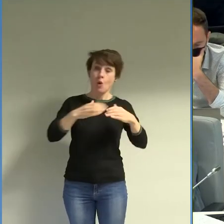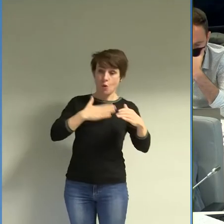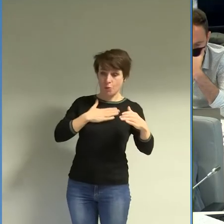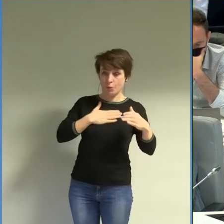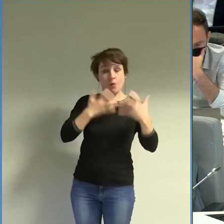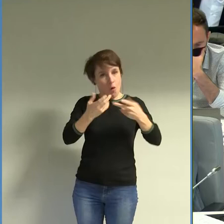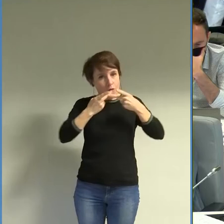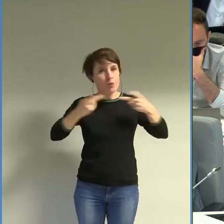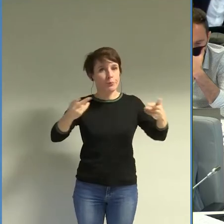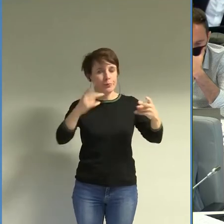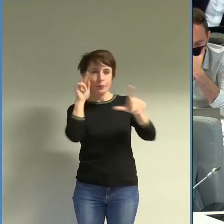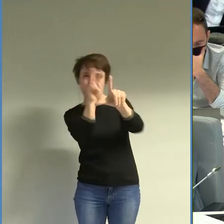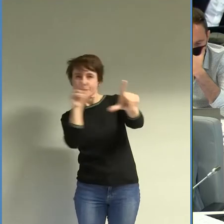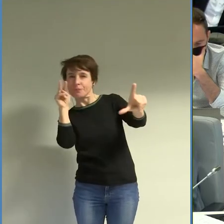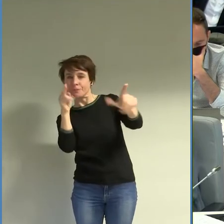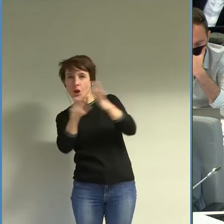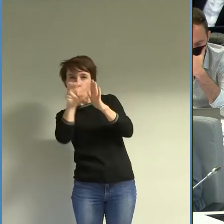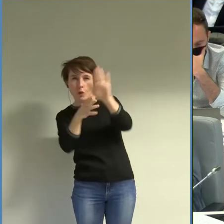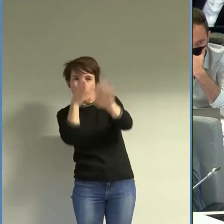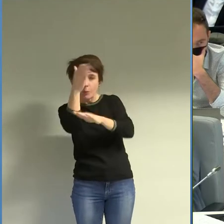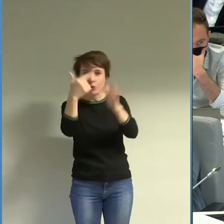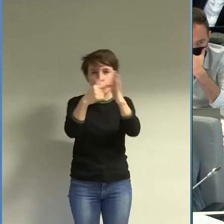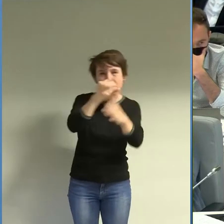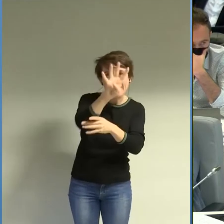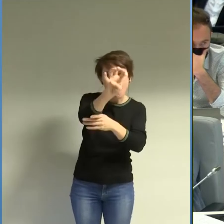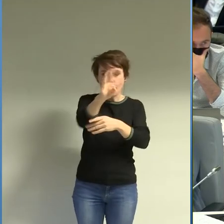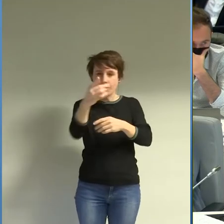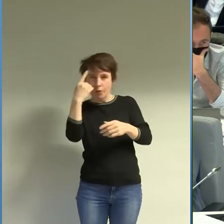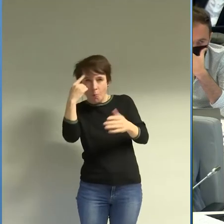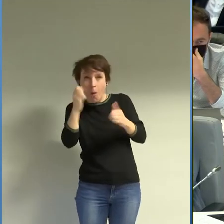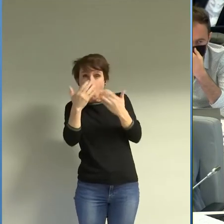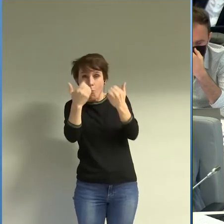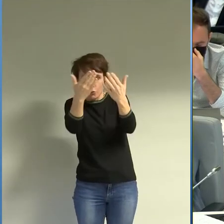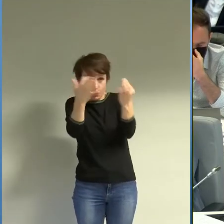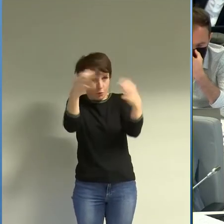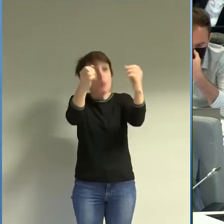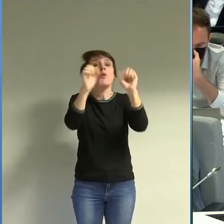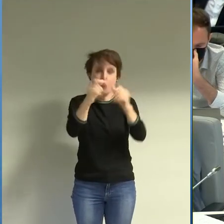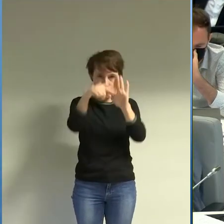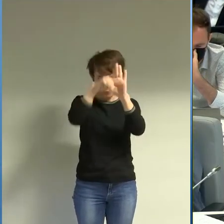de grenoble pour 2040 et toutes les propositions très concrètes pour y parvenir merci